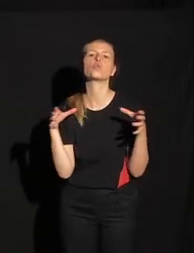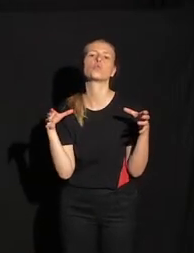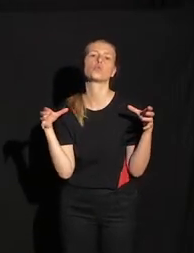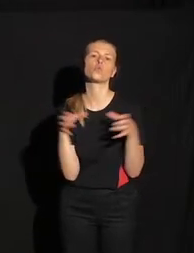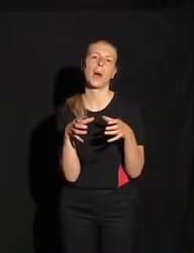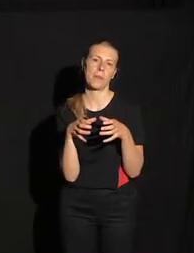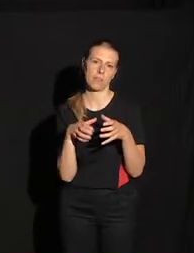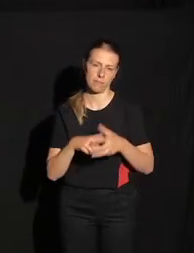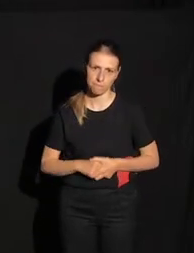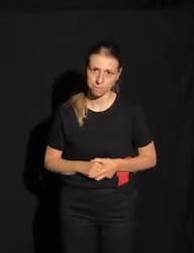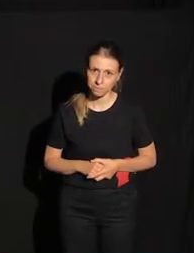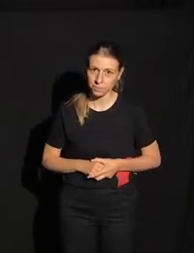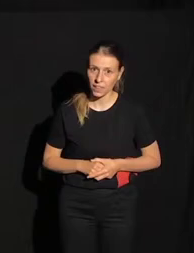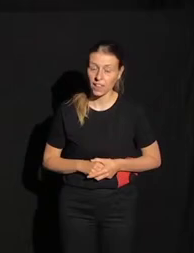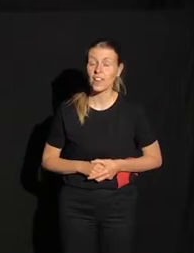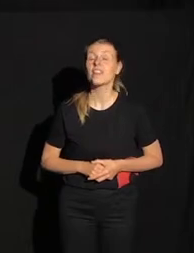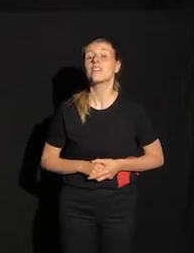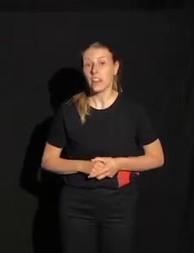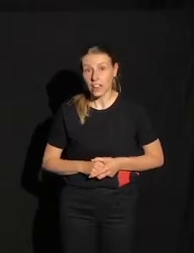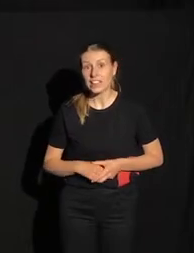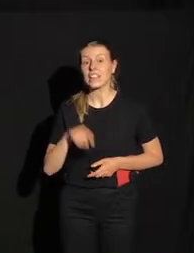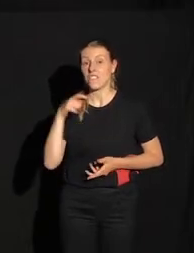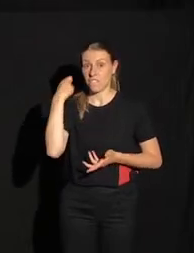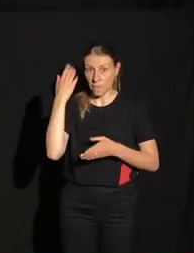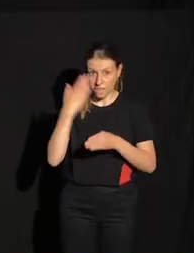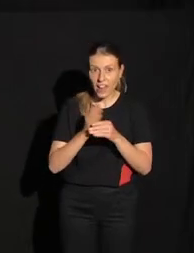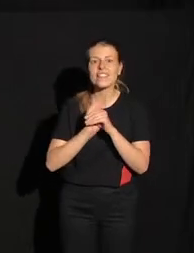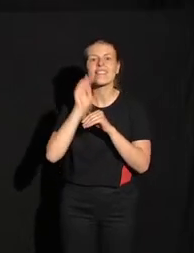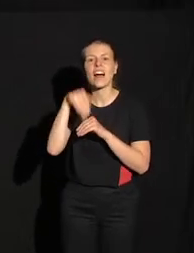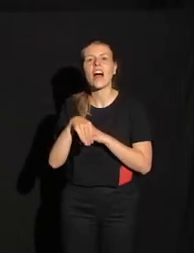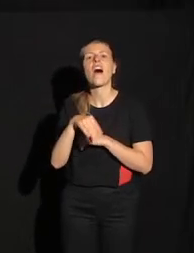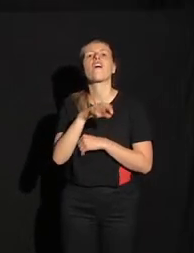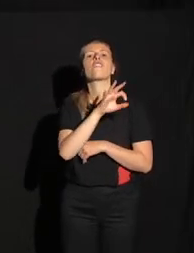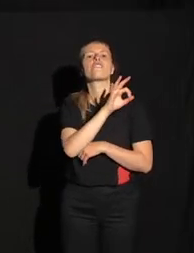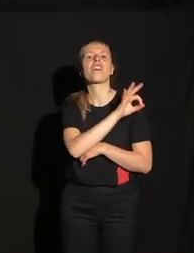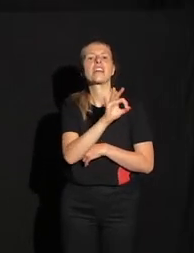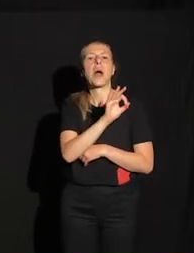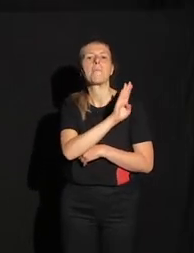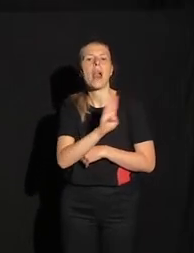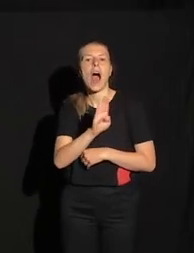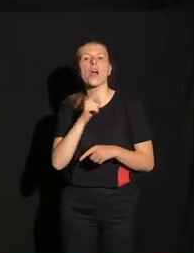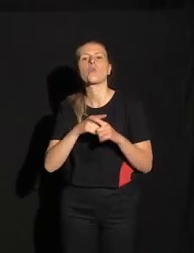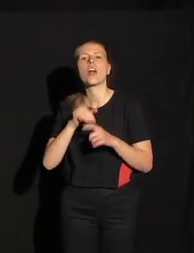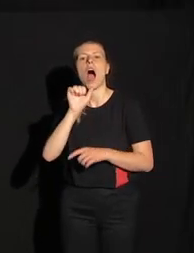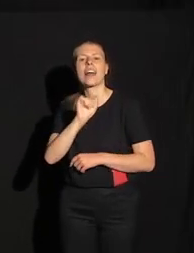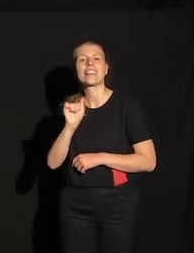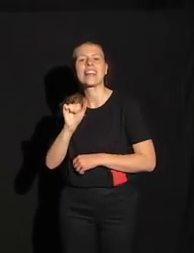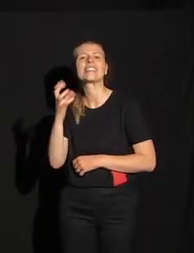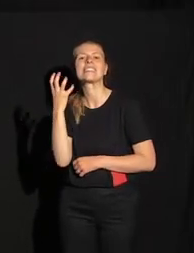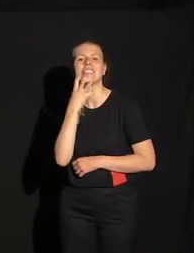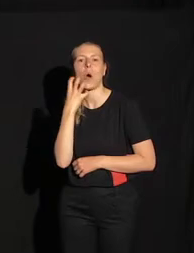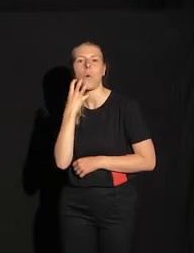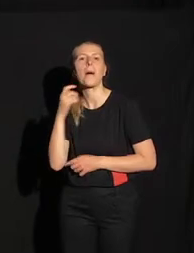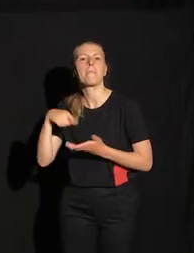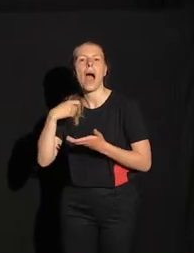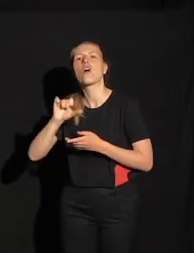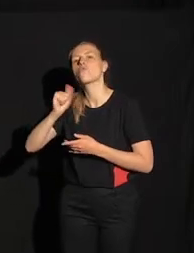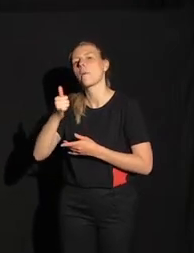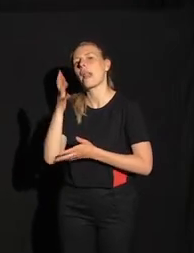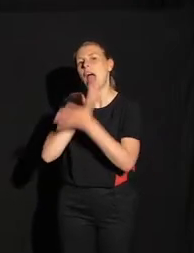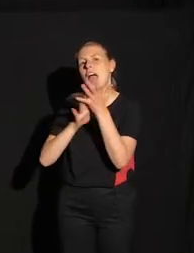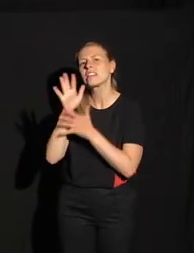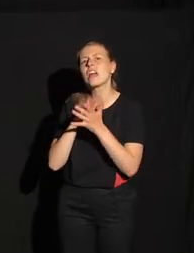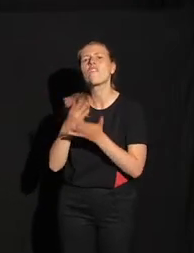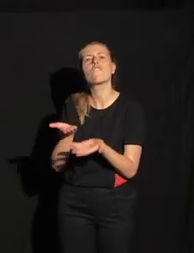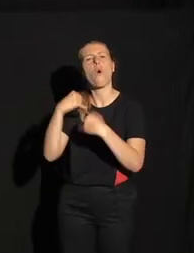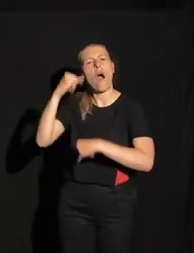Und danach erzählen uns Frieda Bleil und Annika Sauerbrei auch noch, wie es zu diesem Film gekommen ist. Also viel